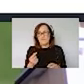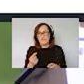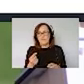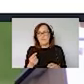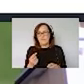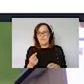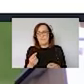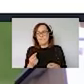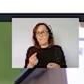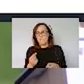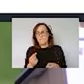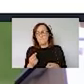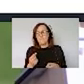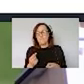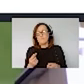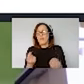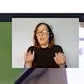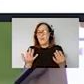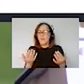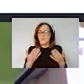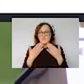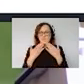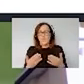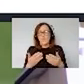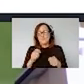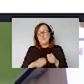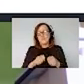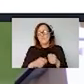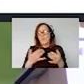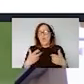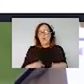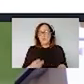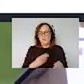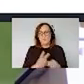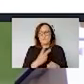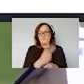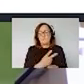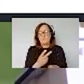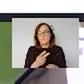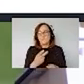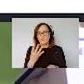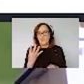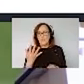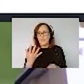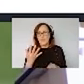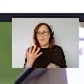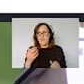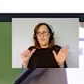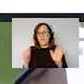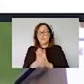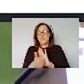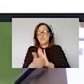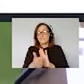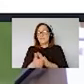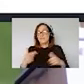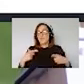uda, tak. Ale to dobrze, dziękuję, sprawdziliśmy dzięki temu. Drodzy Państwo, 2, 4, 5, 16